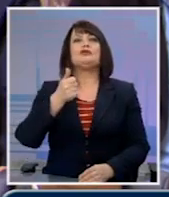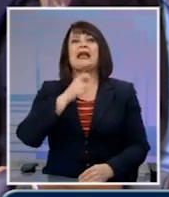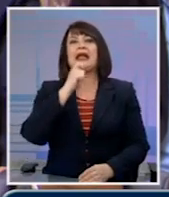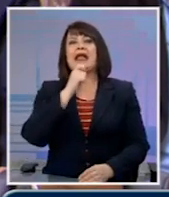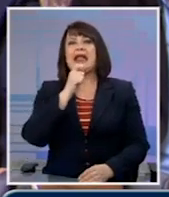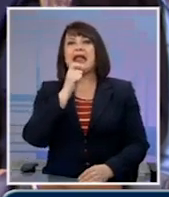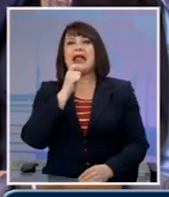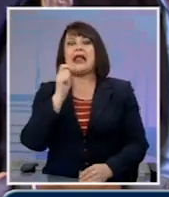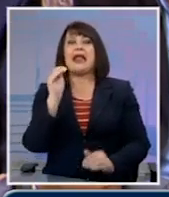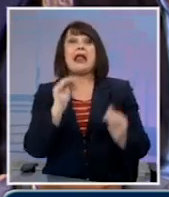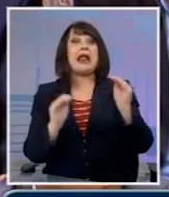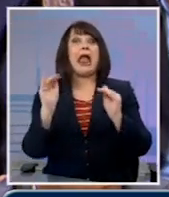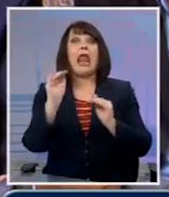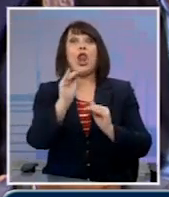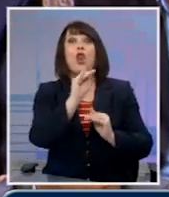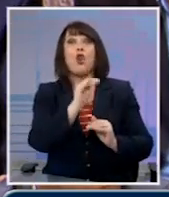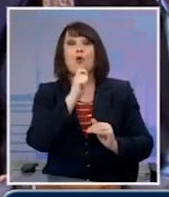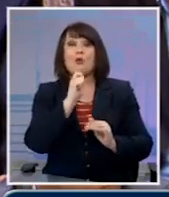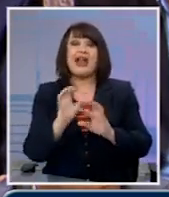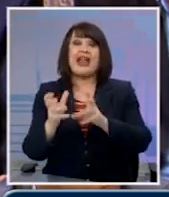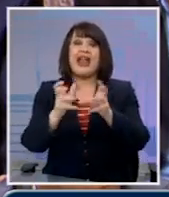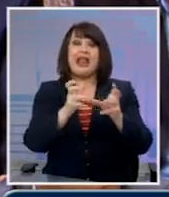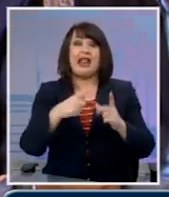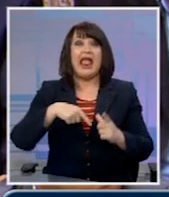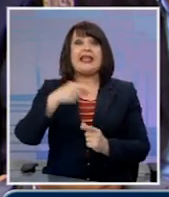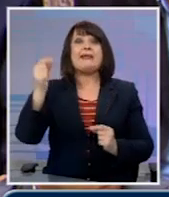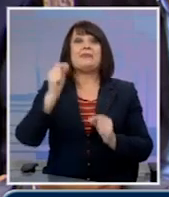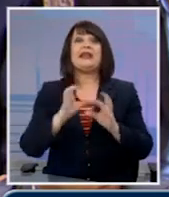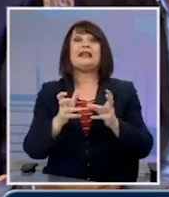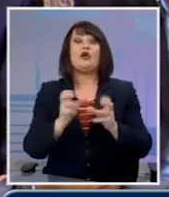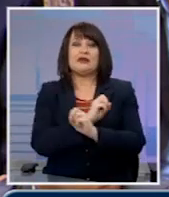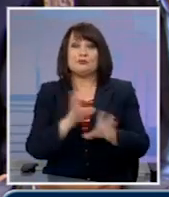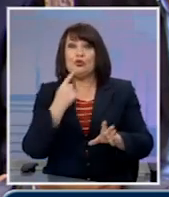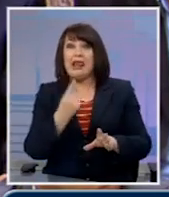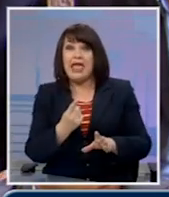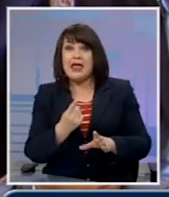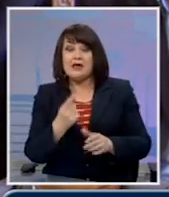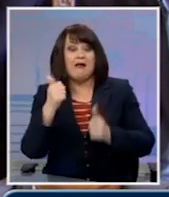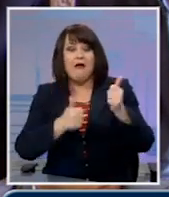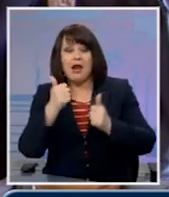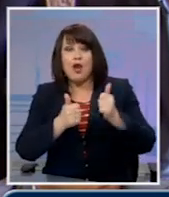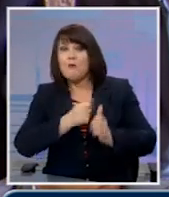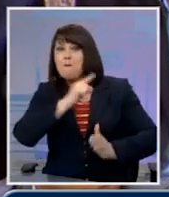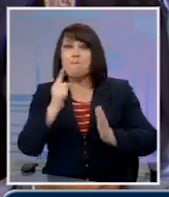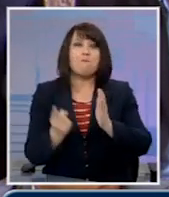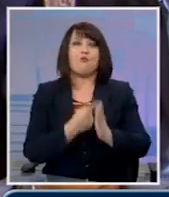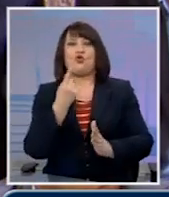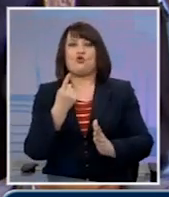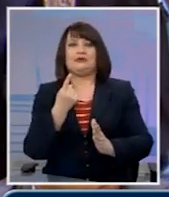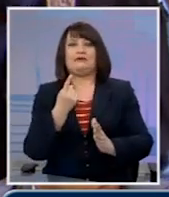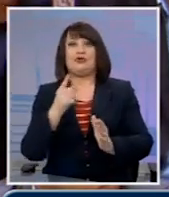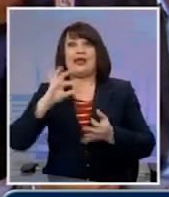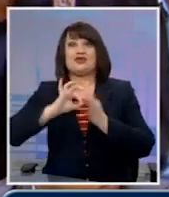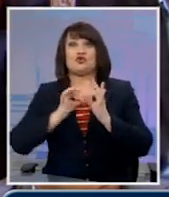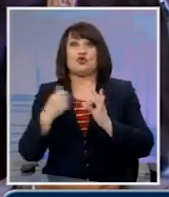που μεταδίδονται απ τα κανάλια της κυπριακής τηλεοράσεως για πρώτη φορά στην